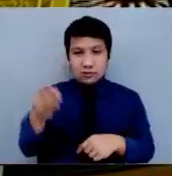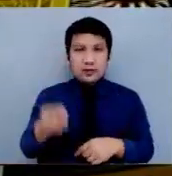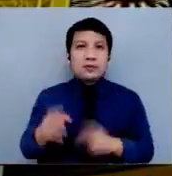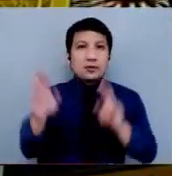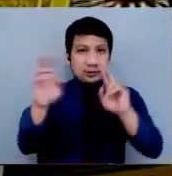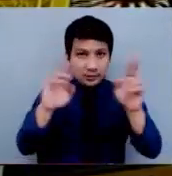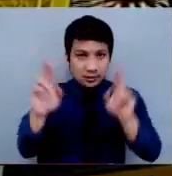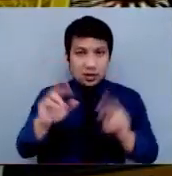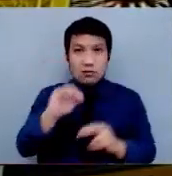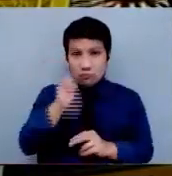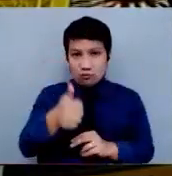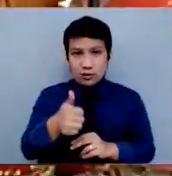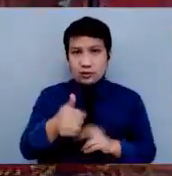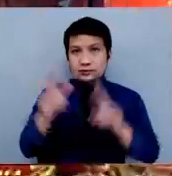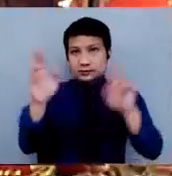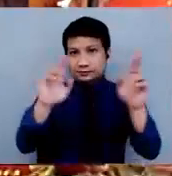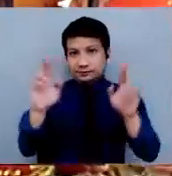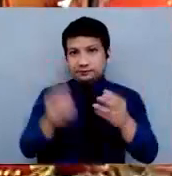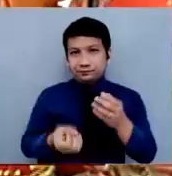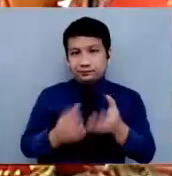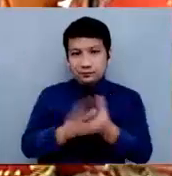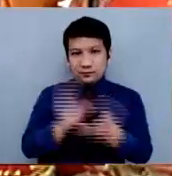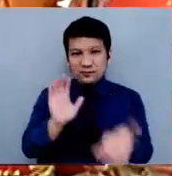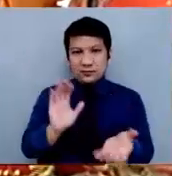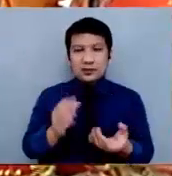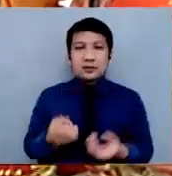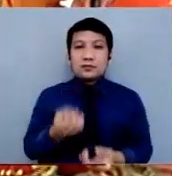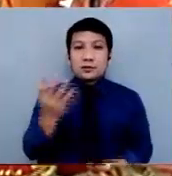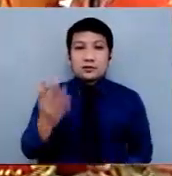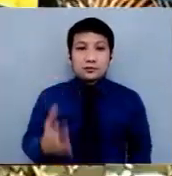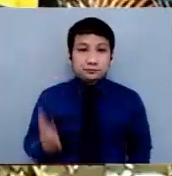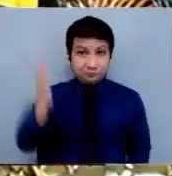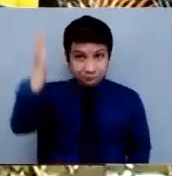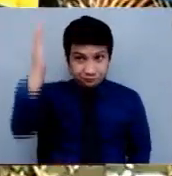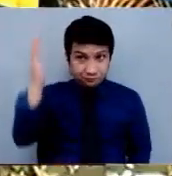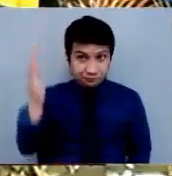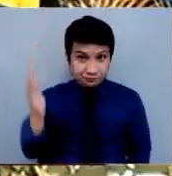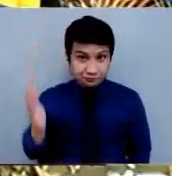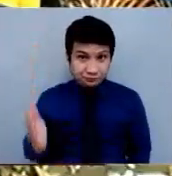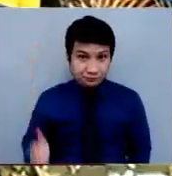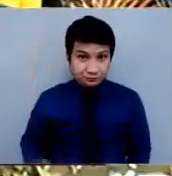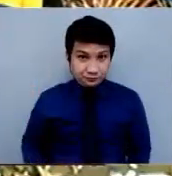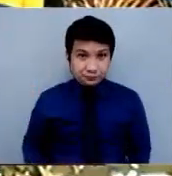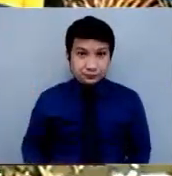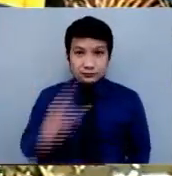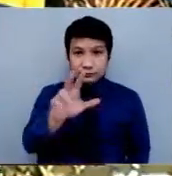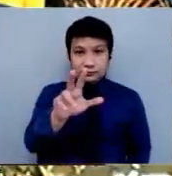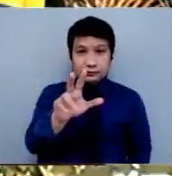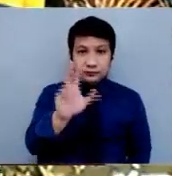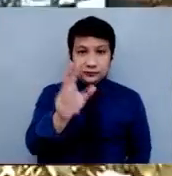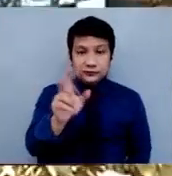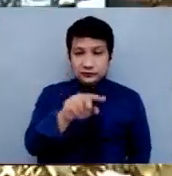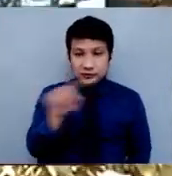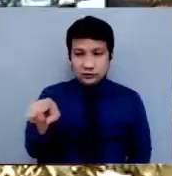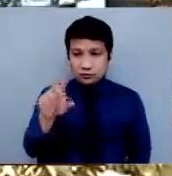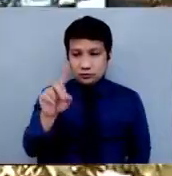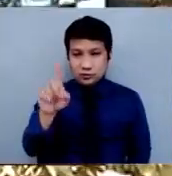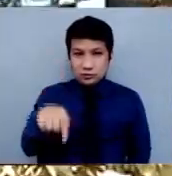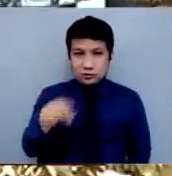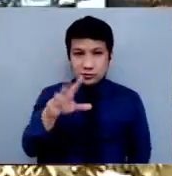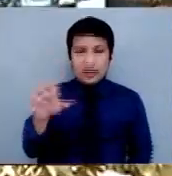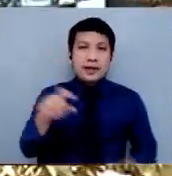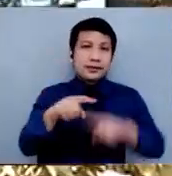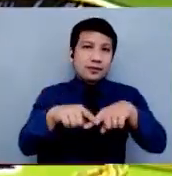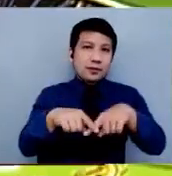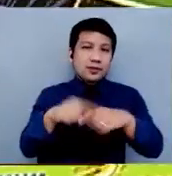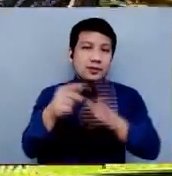raw natataas pa yan bukas. Naglalaro na ngayon sa 30 pesos hanggang 21,000 pesos ang presyo ng mga paputok. Depende sa